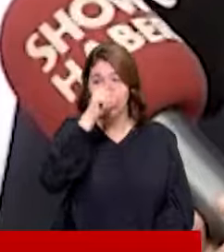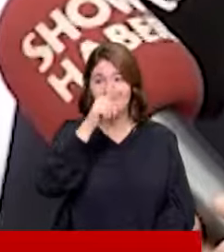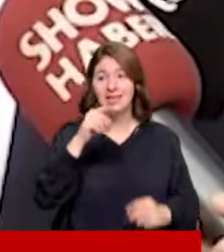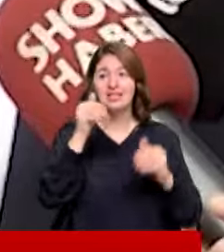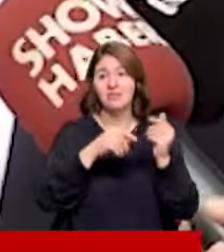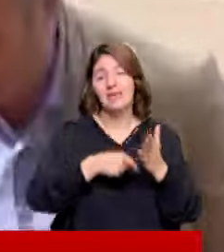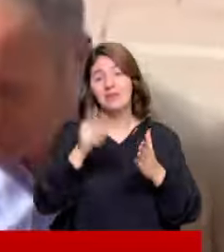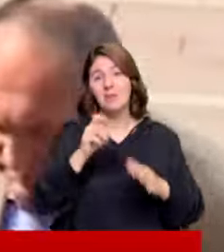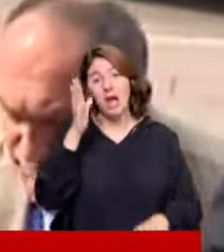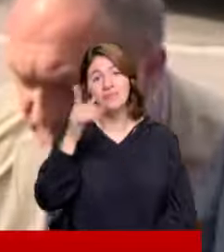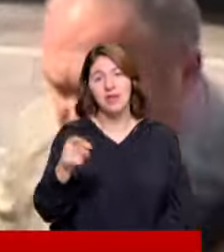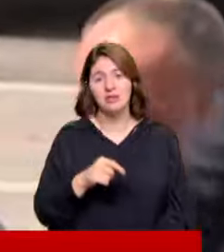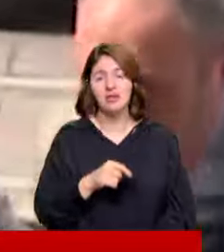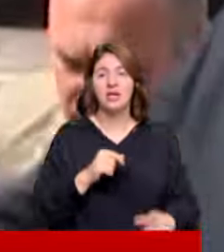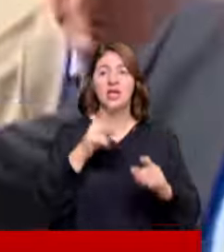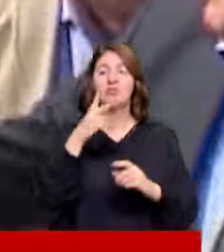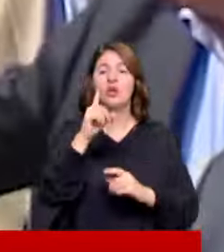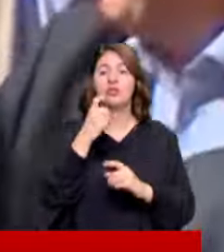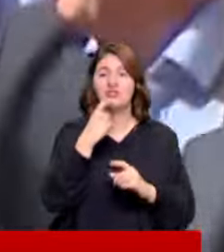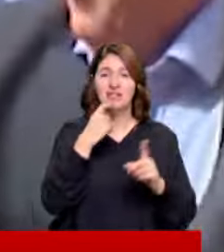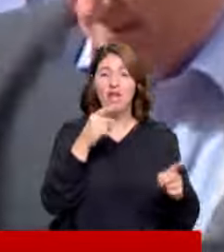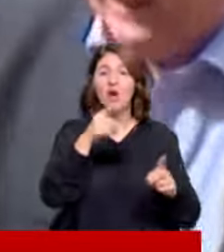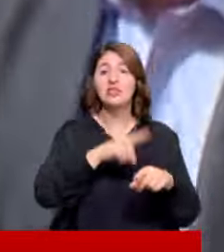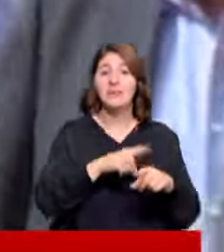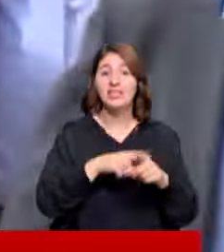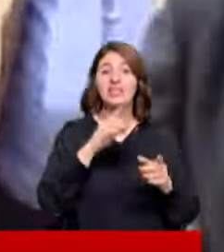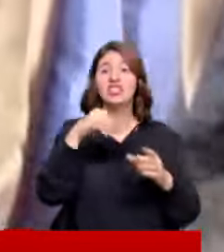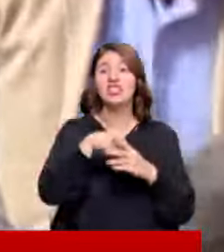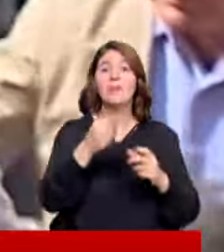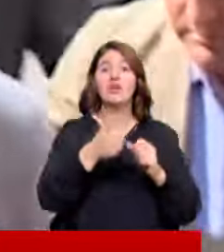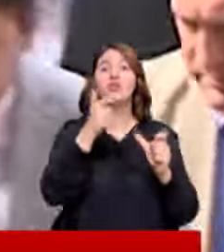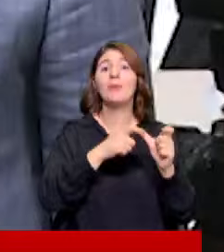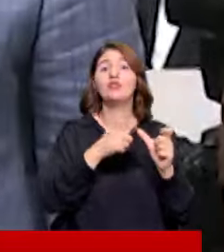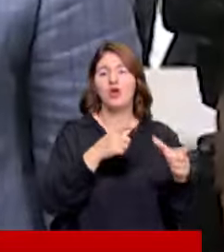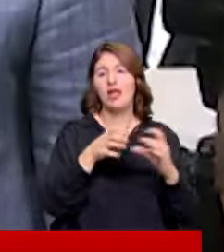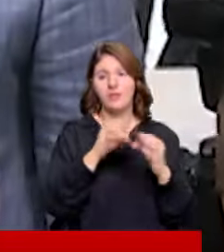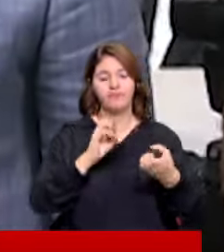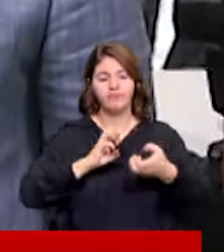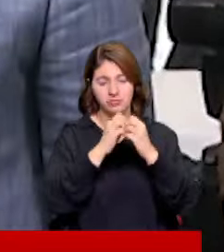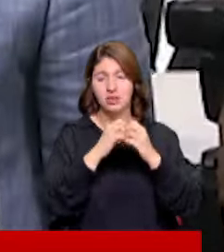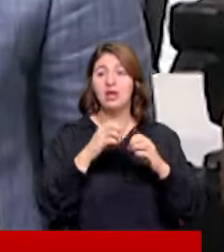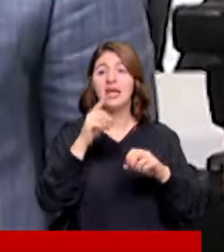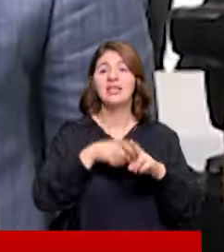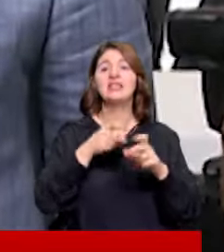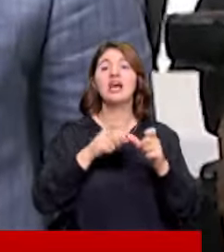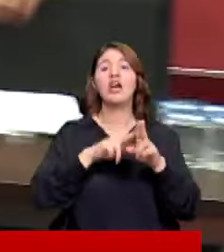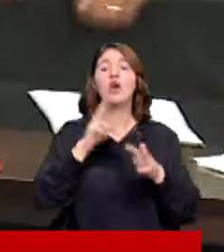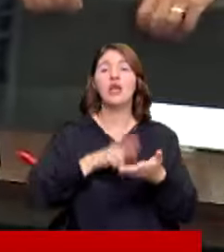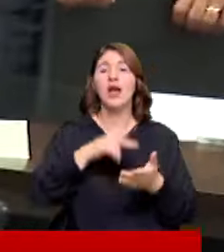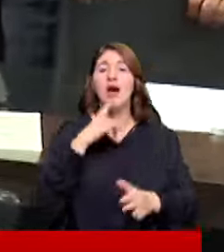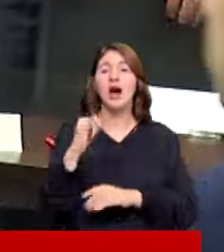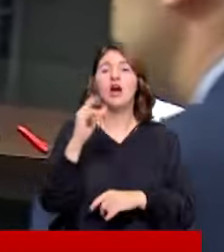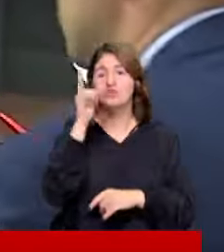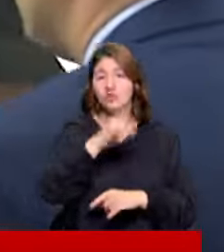iptal edenler ahmaktı. 2019 yılında dönemin İçişleri Bakanı Süleyman Soylu ile yaşadığı polemik sonrası İmamoğlu'na YSK üyelerine hakaret